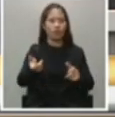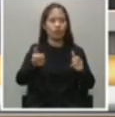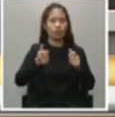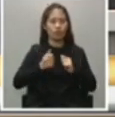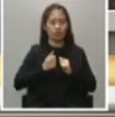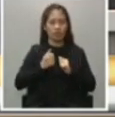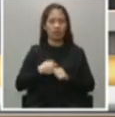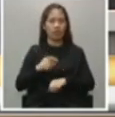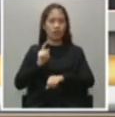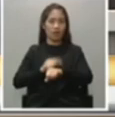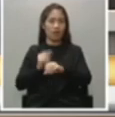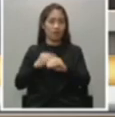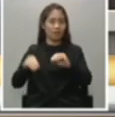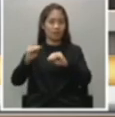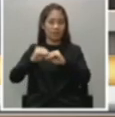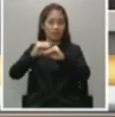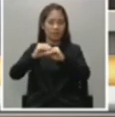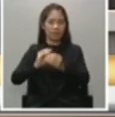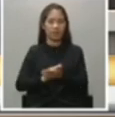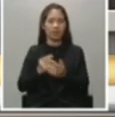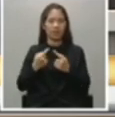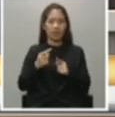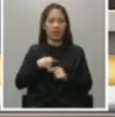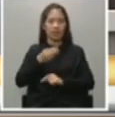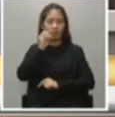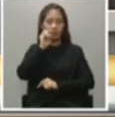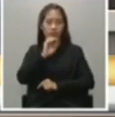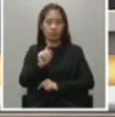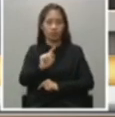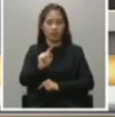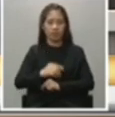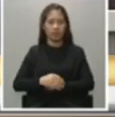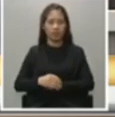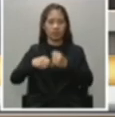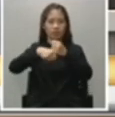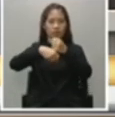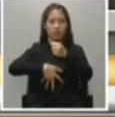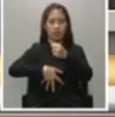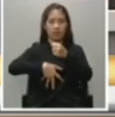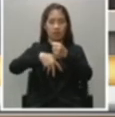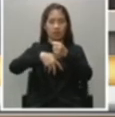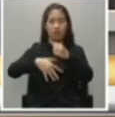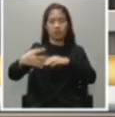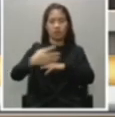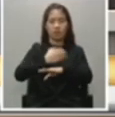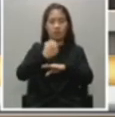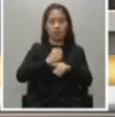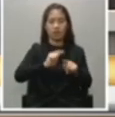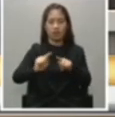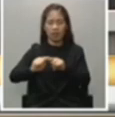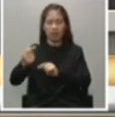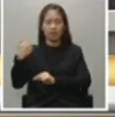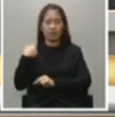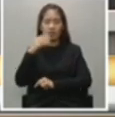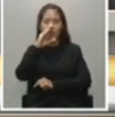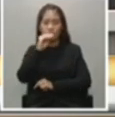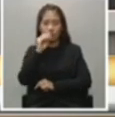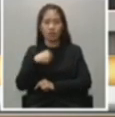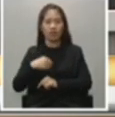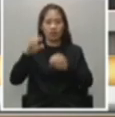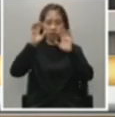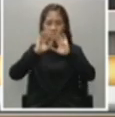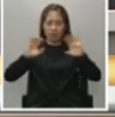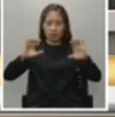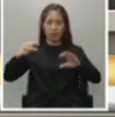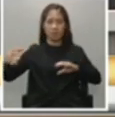ของฝ่ายค้านเพิ่มค่ะแต่ดิฉันกราบเรียนค่ะว่าด้วยโครงสร้างทางการเมืองที่ถูกครหาว่าเป็นรัฐบาลเผด็